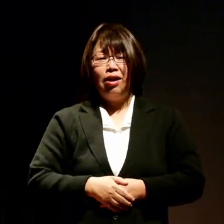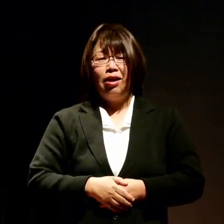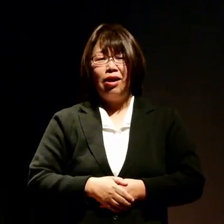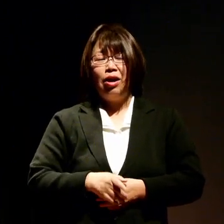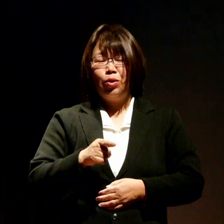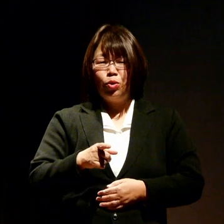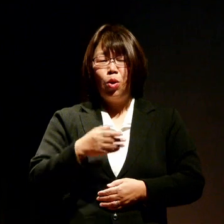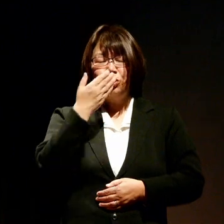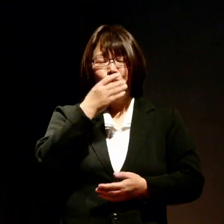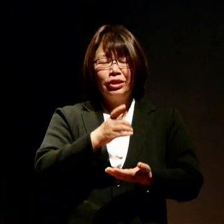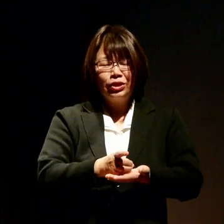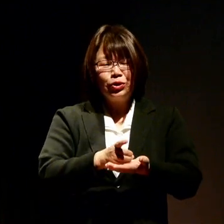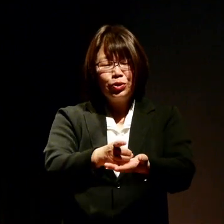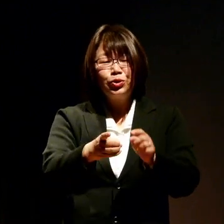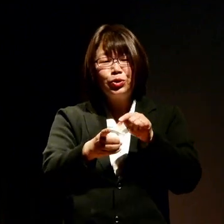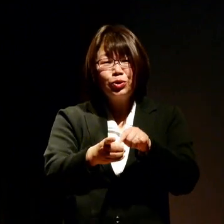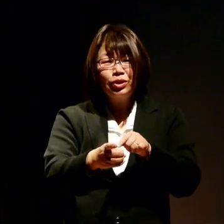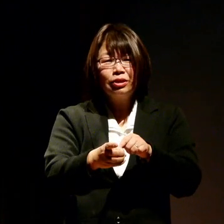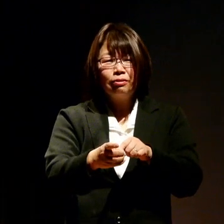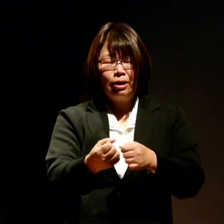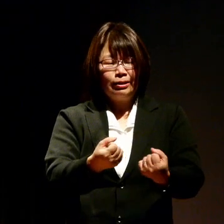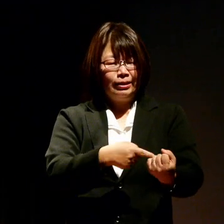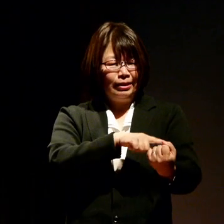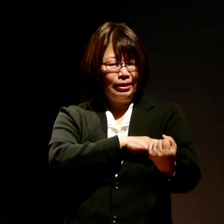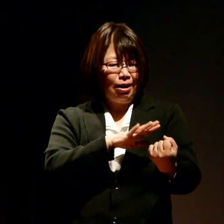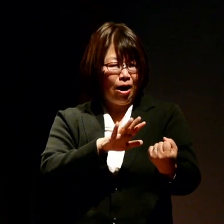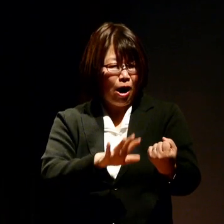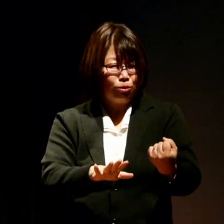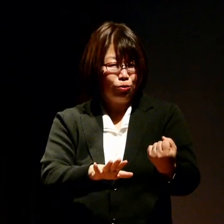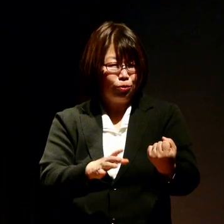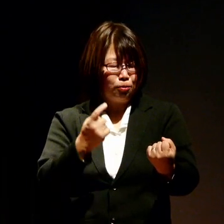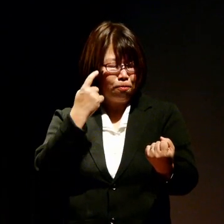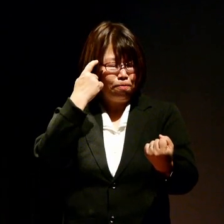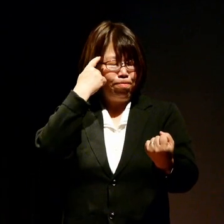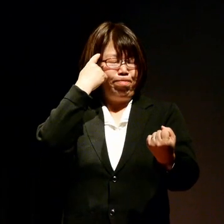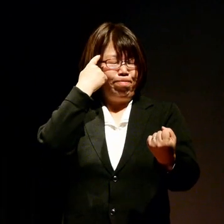このスイーツには力があるなと感じます。